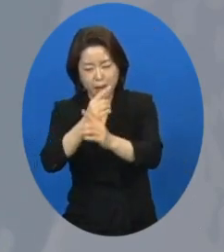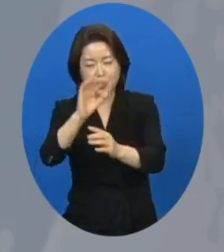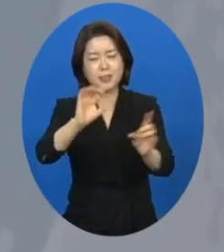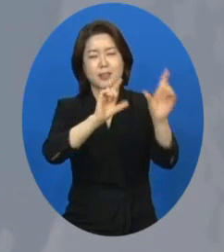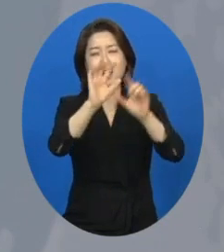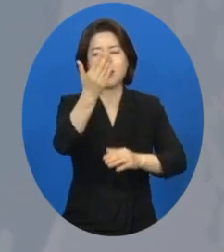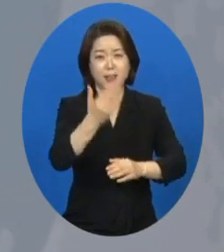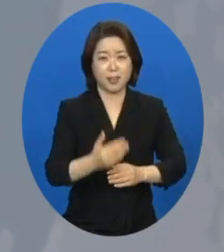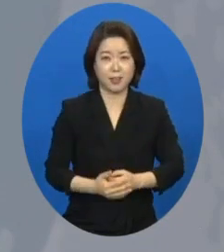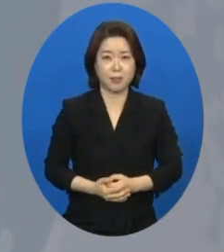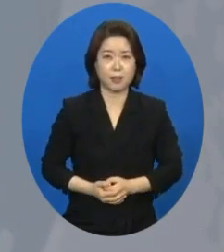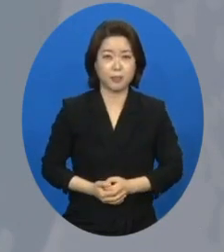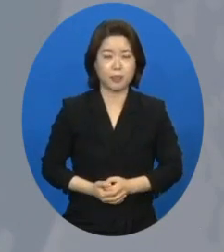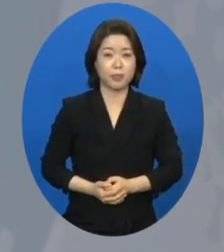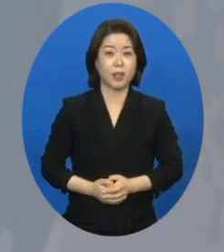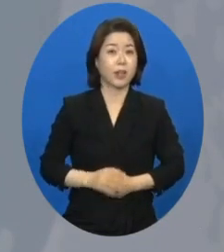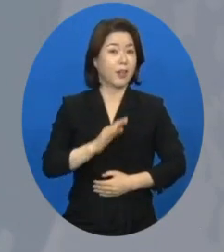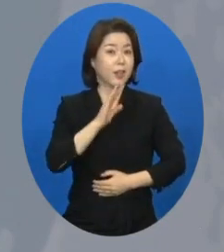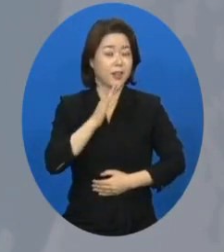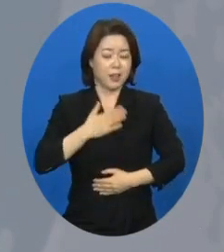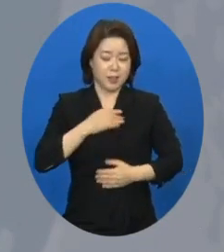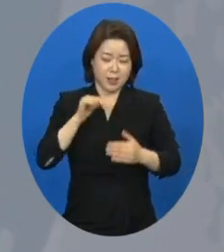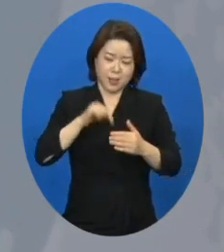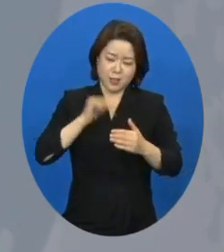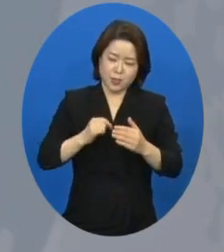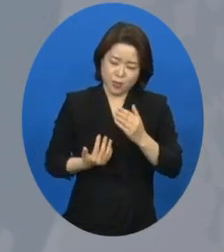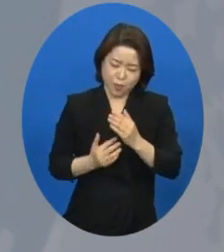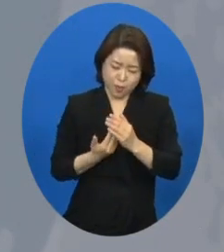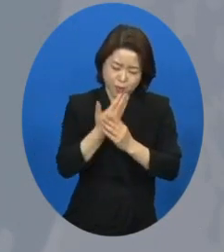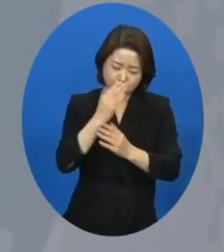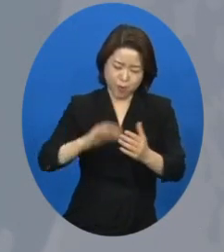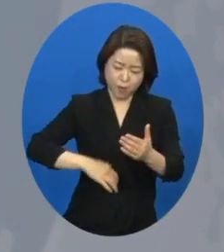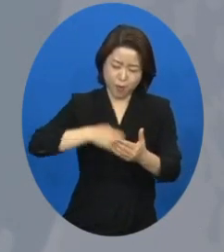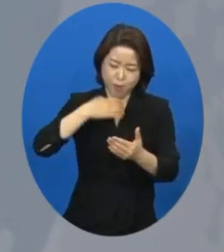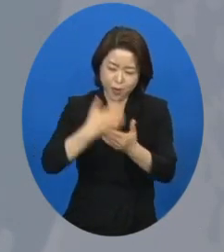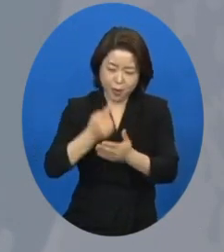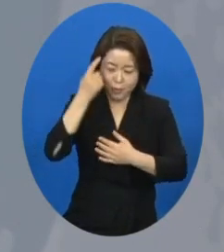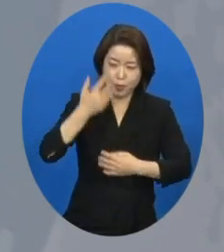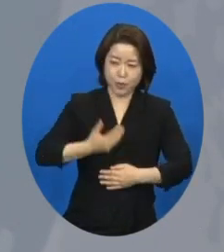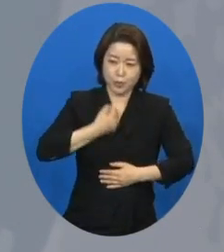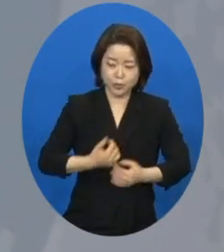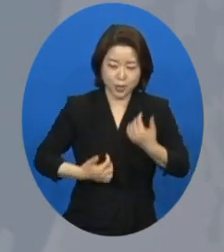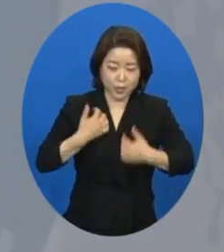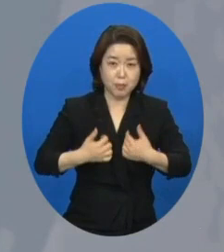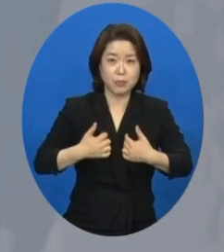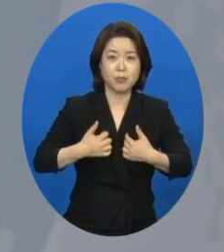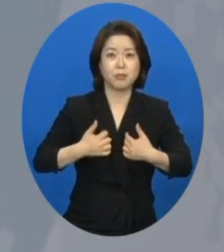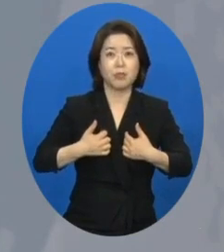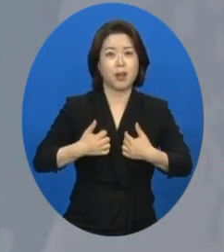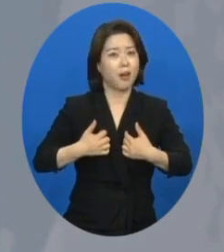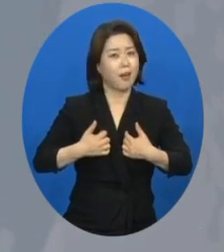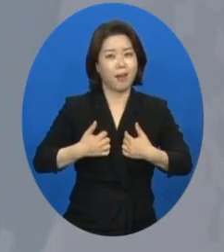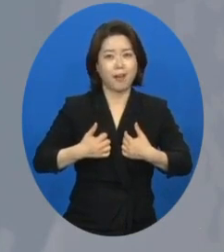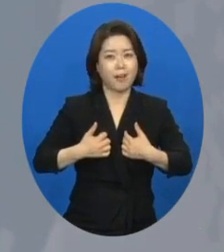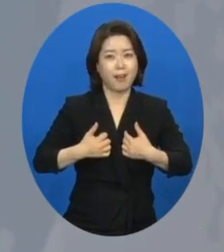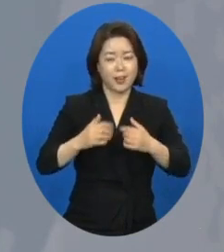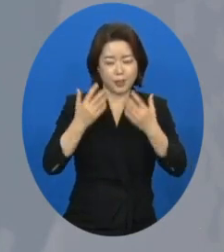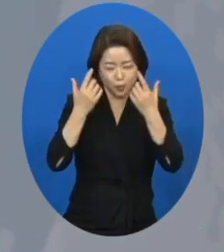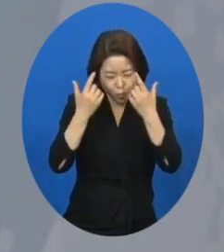아, 정말 제 마음에 일어나는 그런 감동, 충격, 기쁨을 어쩌면 그렇게